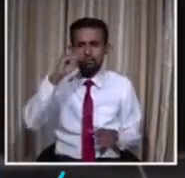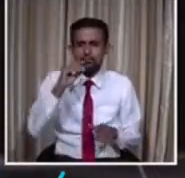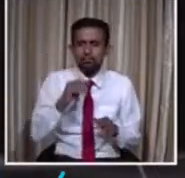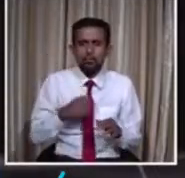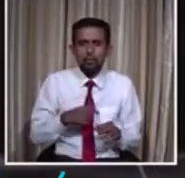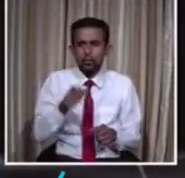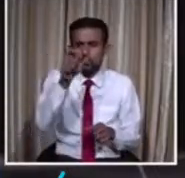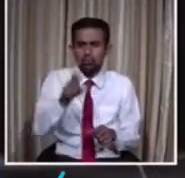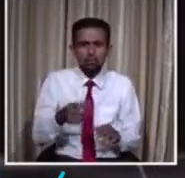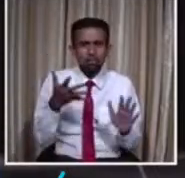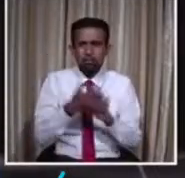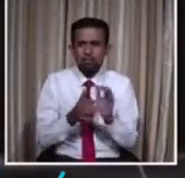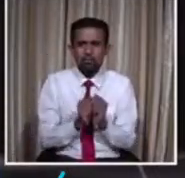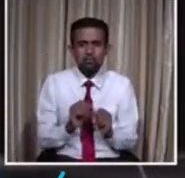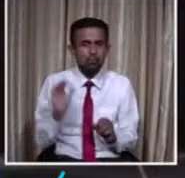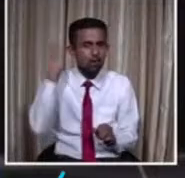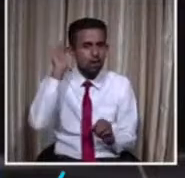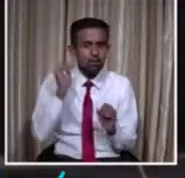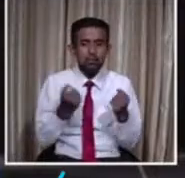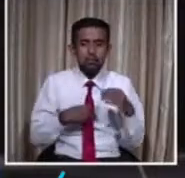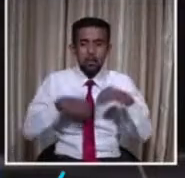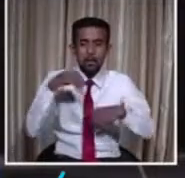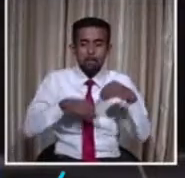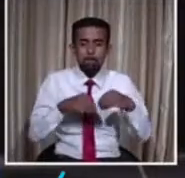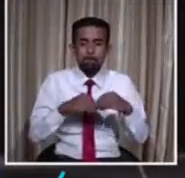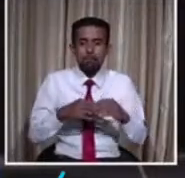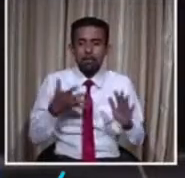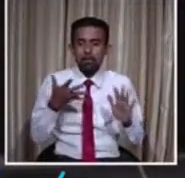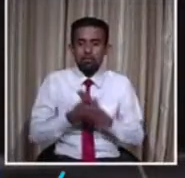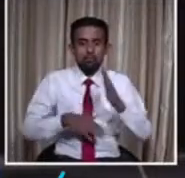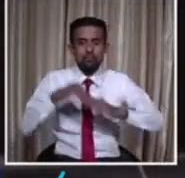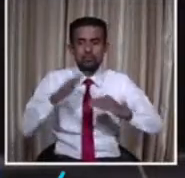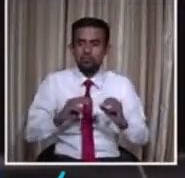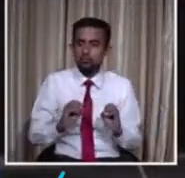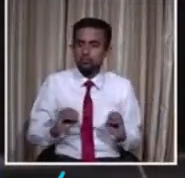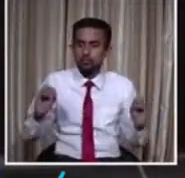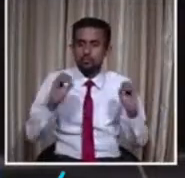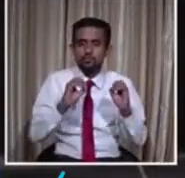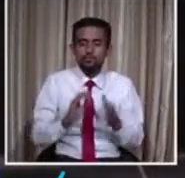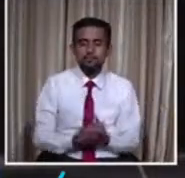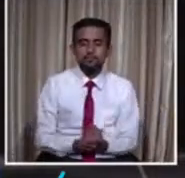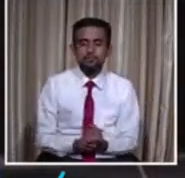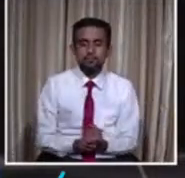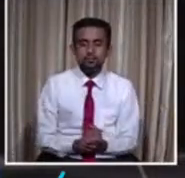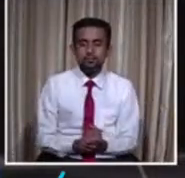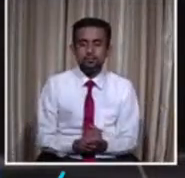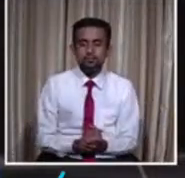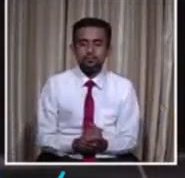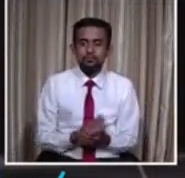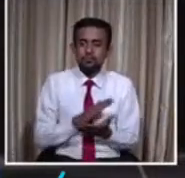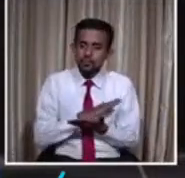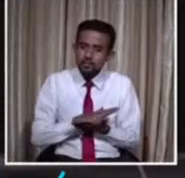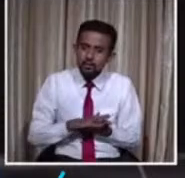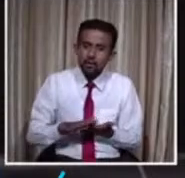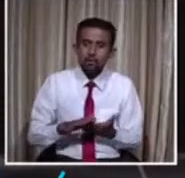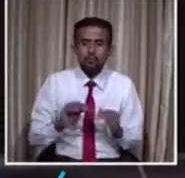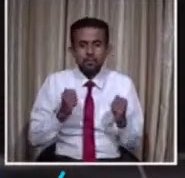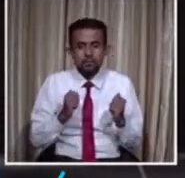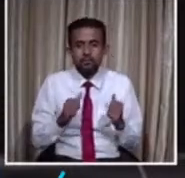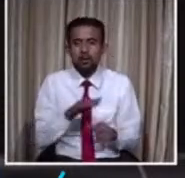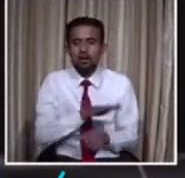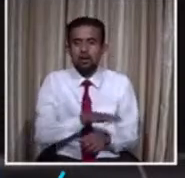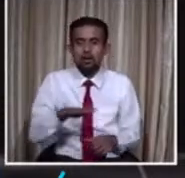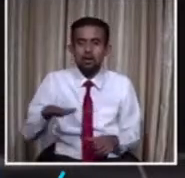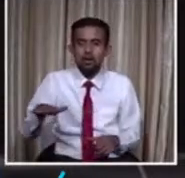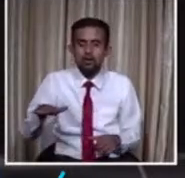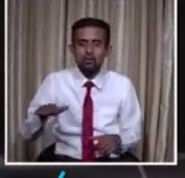tamu nuansa lah lalane. Apa itu tiba-tiba desa pahlawan balik ayu tulis apa habis tiket lalane. Mee itama saman ini sudah dijawab tidak daru. Ini